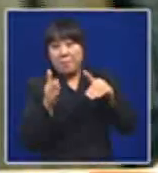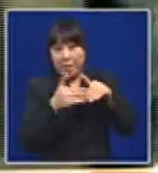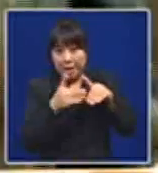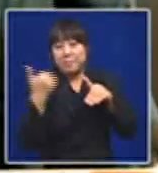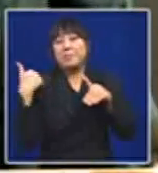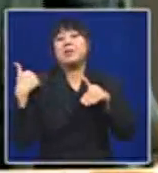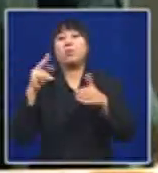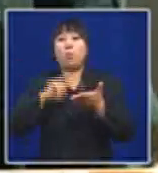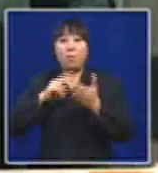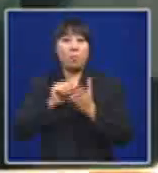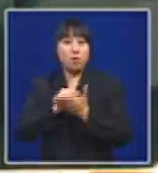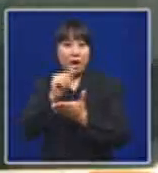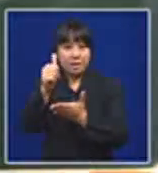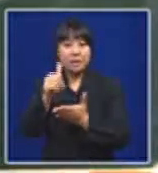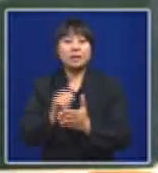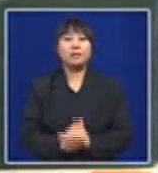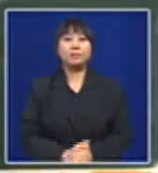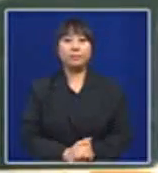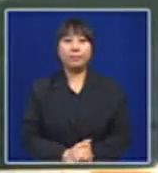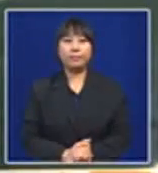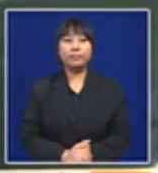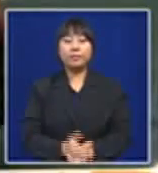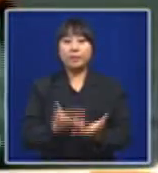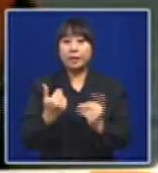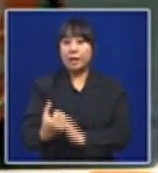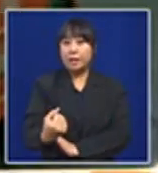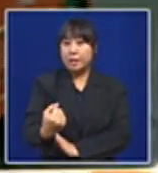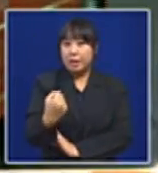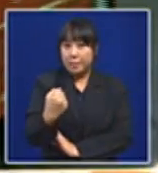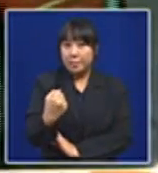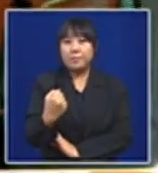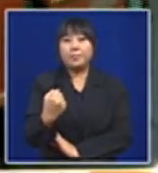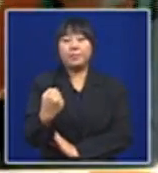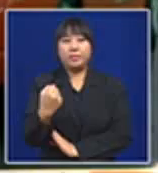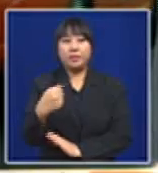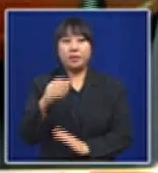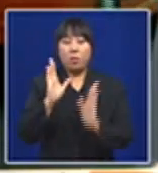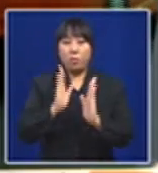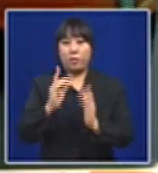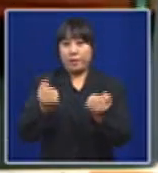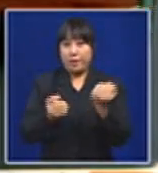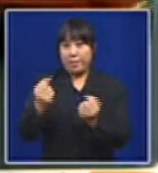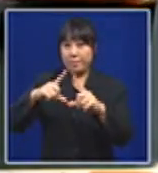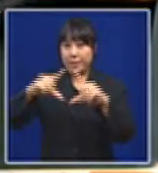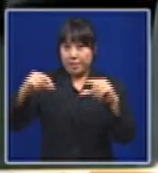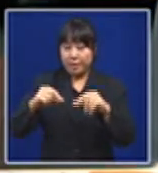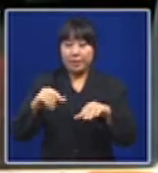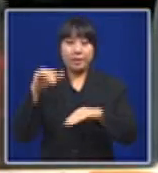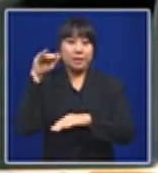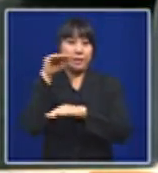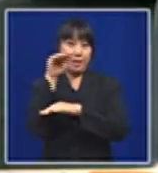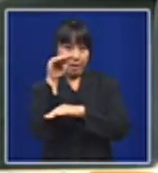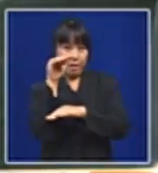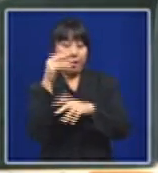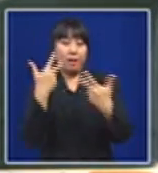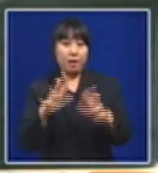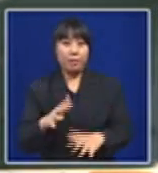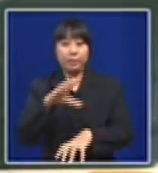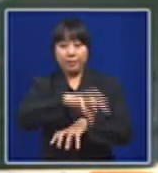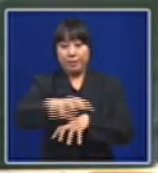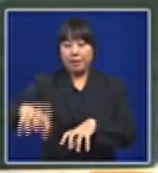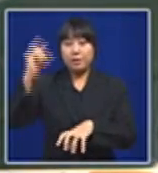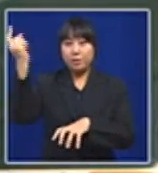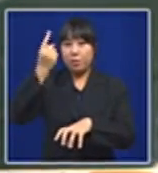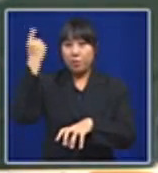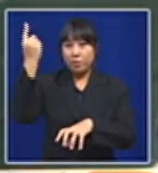รียบ นอกจากการเข้มงวดกับผู้ประกอบการแท็กซี่ที่ท่าอากาศยานสุวรรณภูมิแล้วนะครับสถานที่ท่องเ